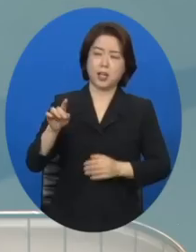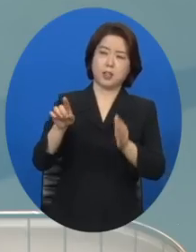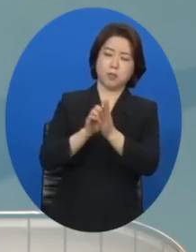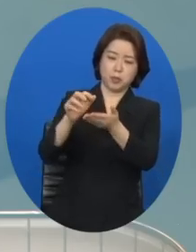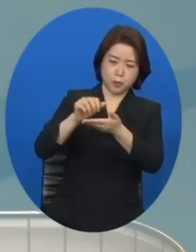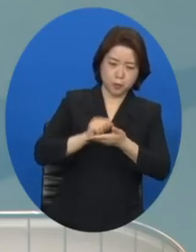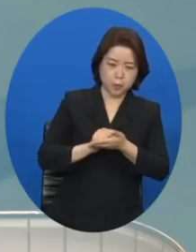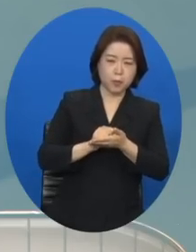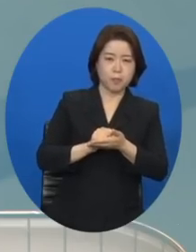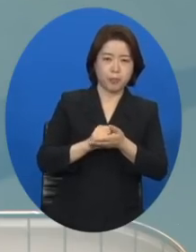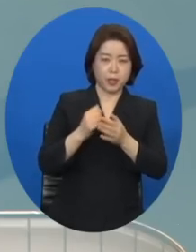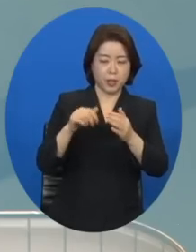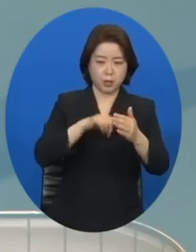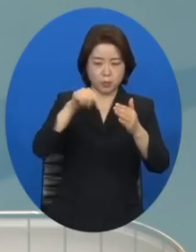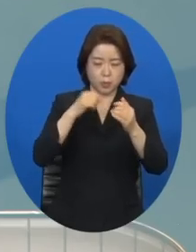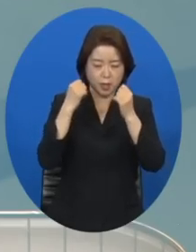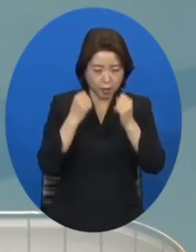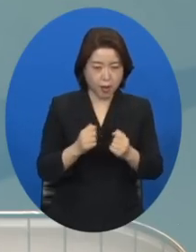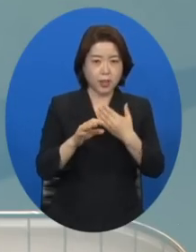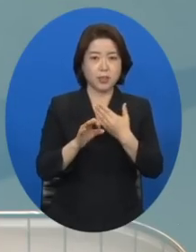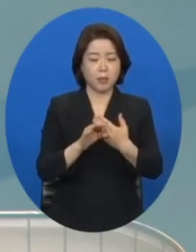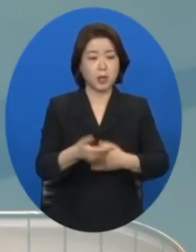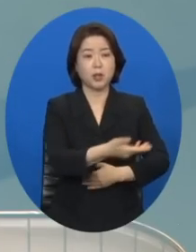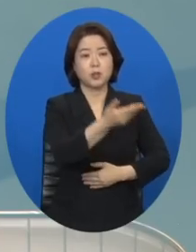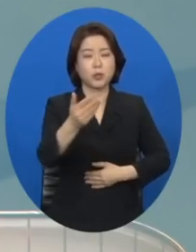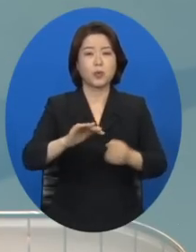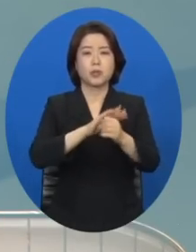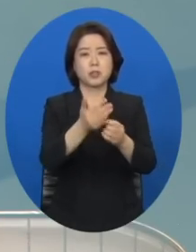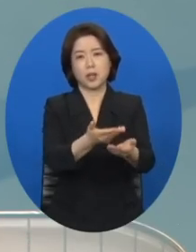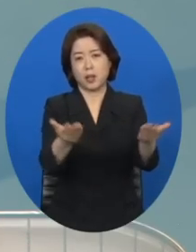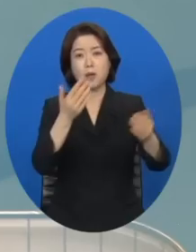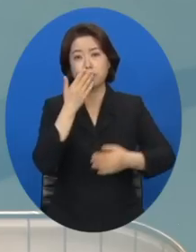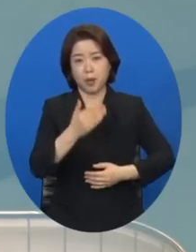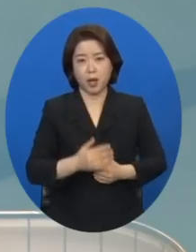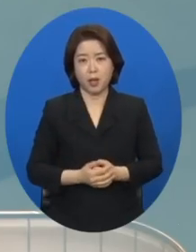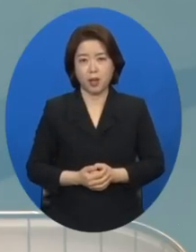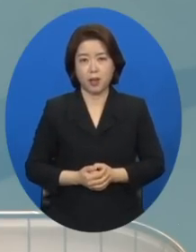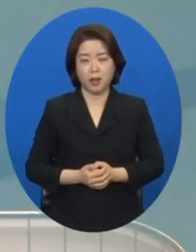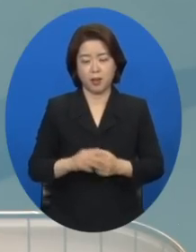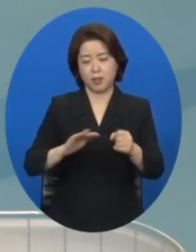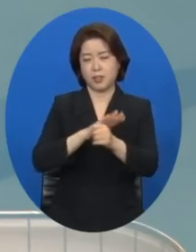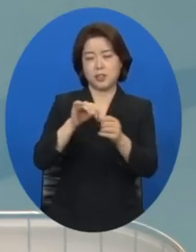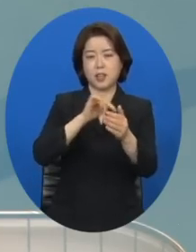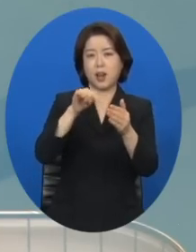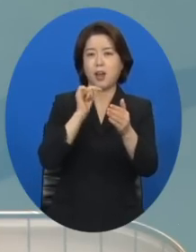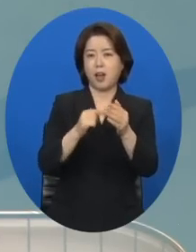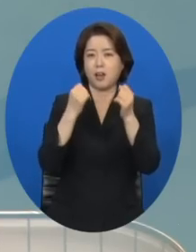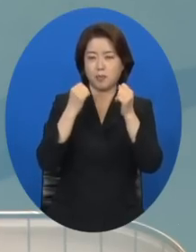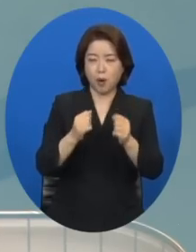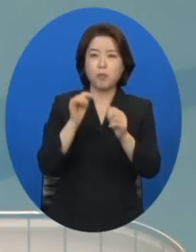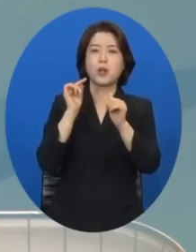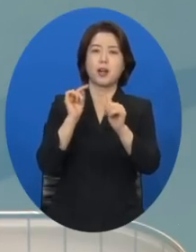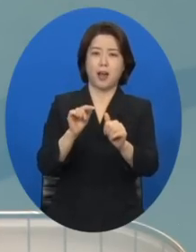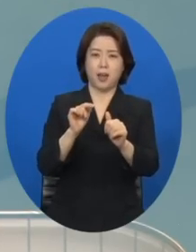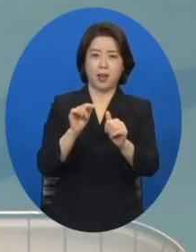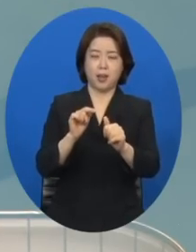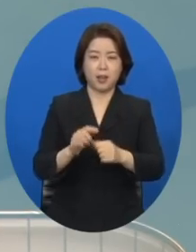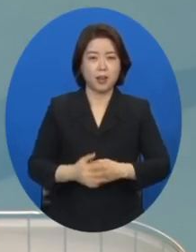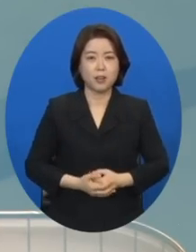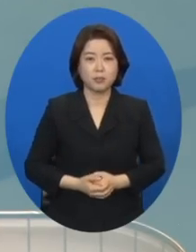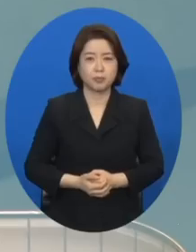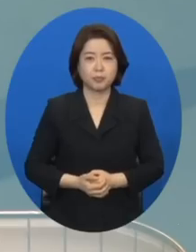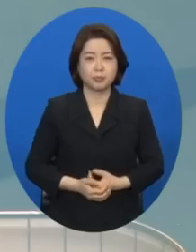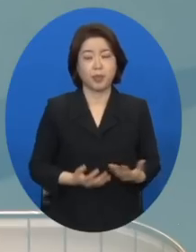사랑하게 될 거야이 말씀을 하시는 것입니다이 사랑 안에 머물라 말씀하신 거죠